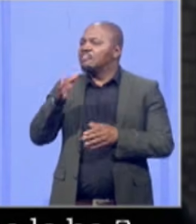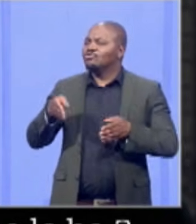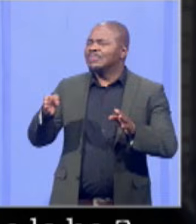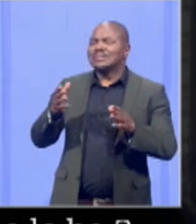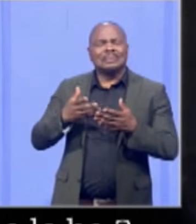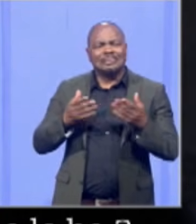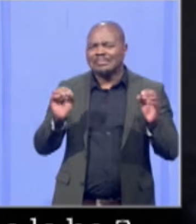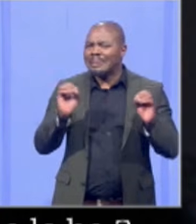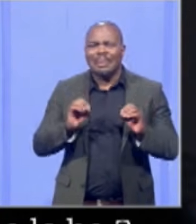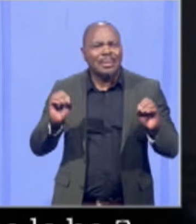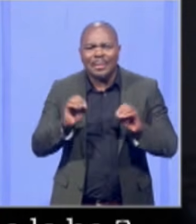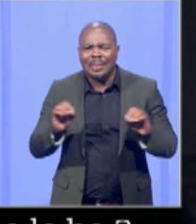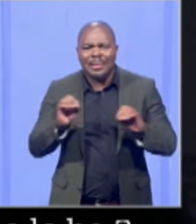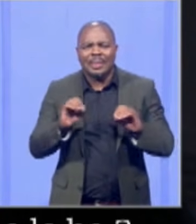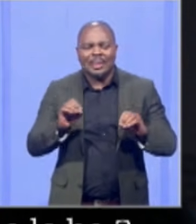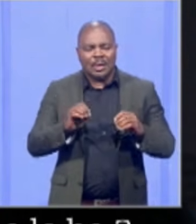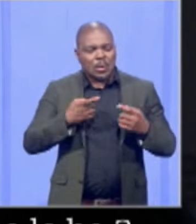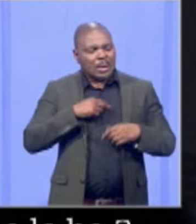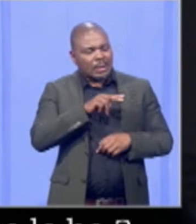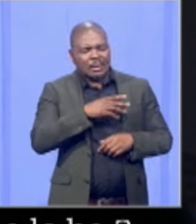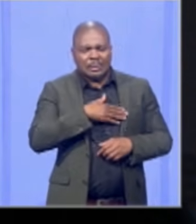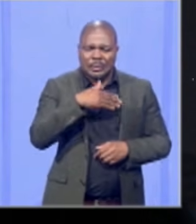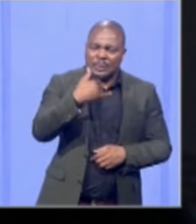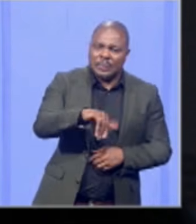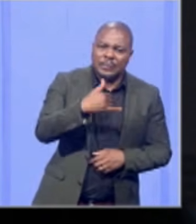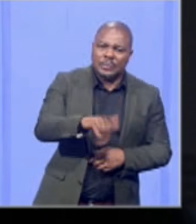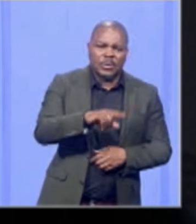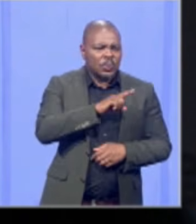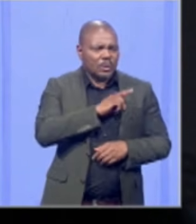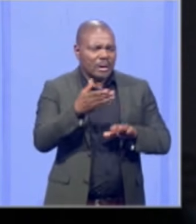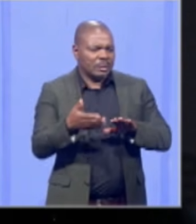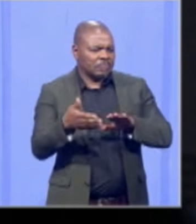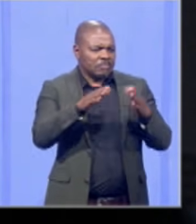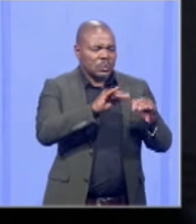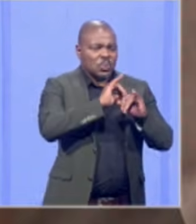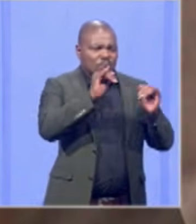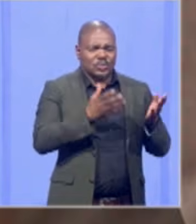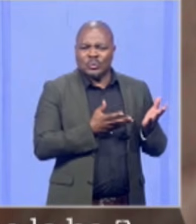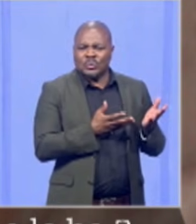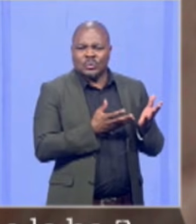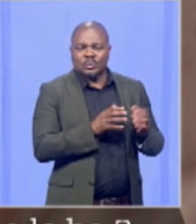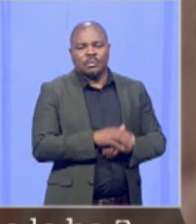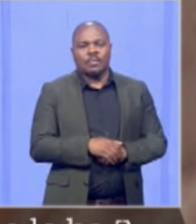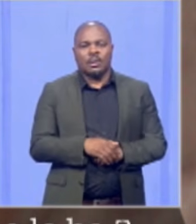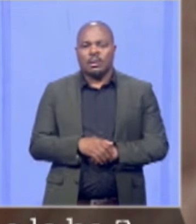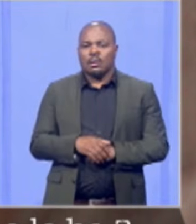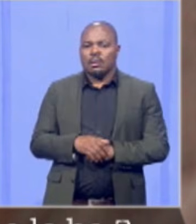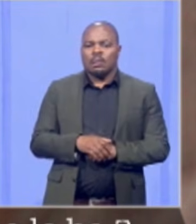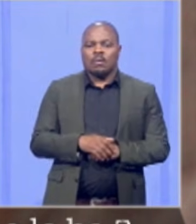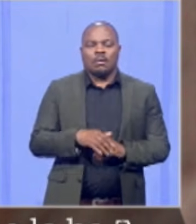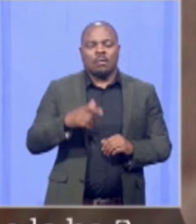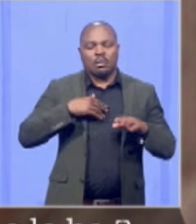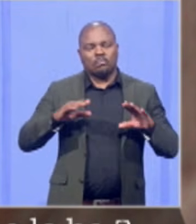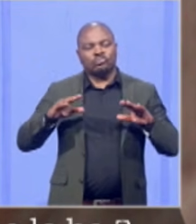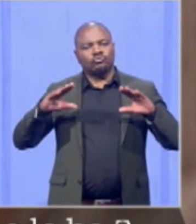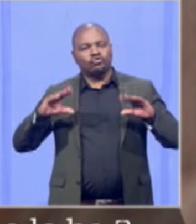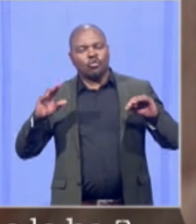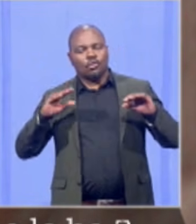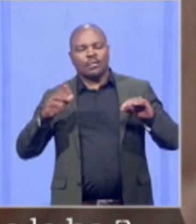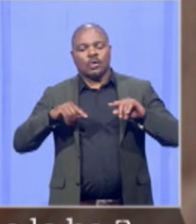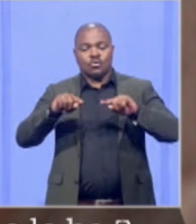so re bohloko ka ntho etsa etseng gore ka hlokala ka hloko setse. Mabota a phaphusi ya bonno le one a